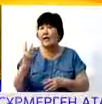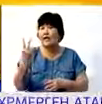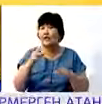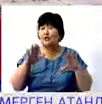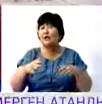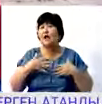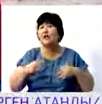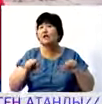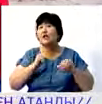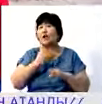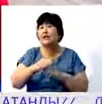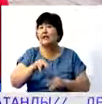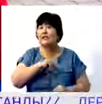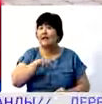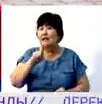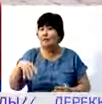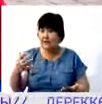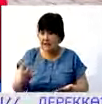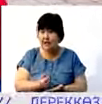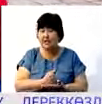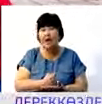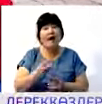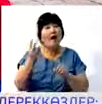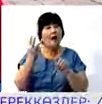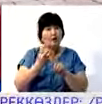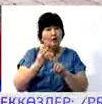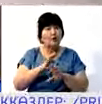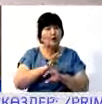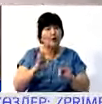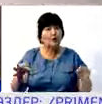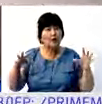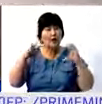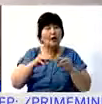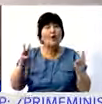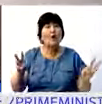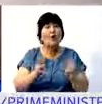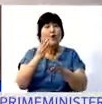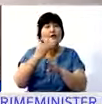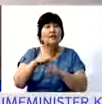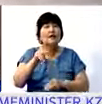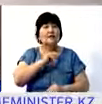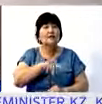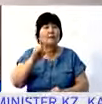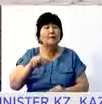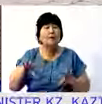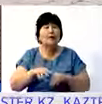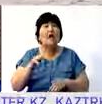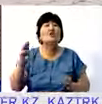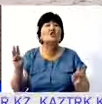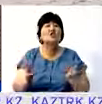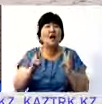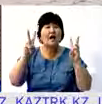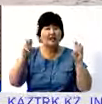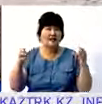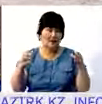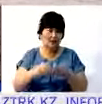орынды денсаулық саласының қызметкерлері еншіледі. Ал үштік үздік қатарын өрт саласының мамандарынан құралған жалын командасы